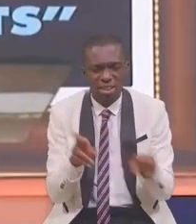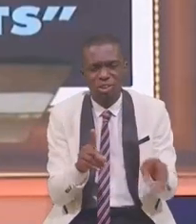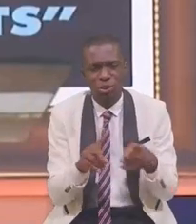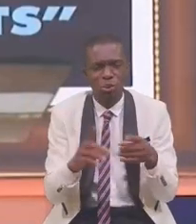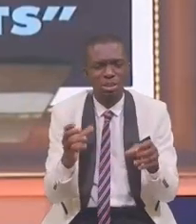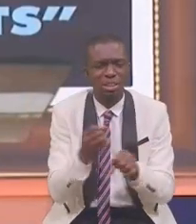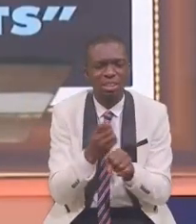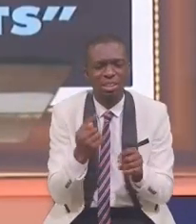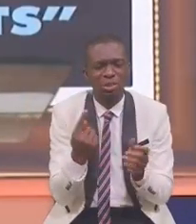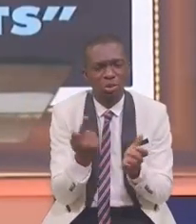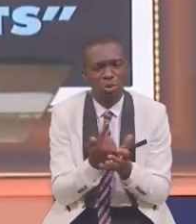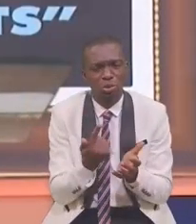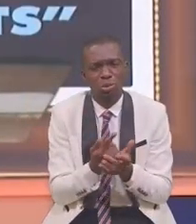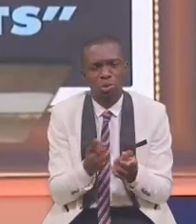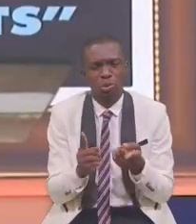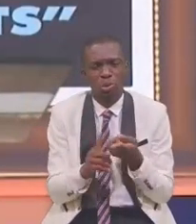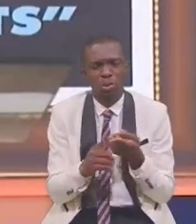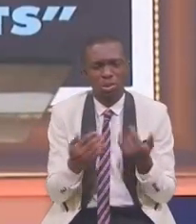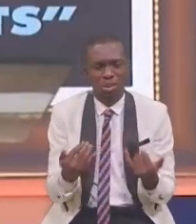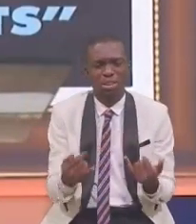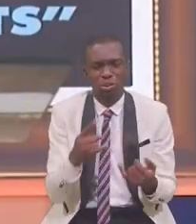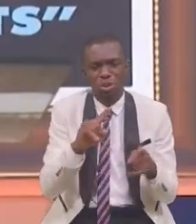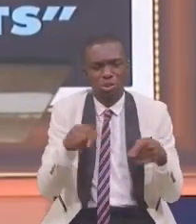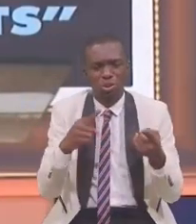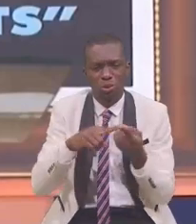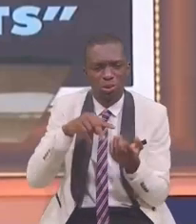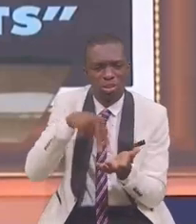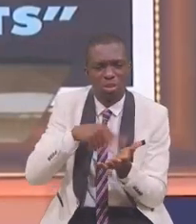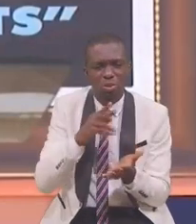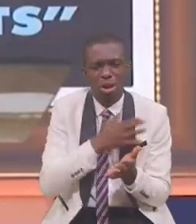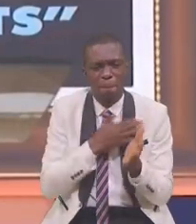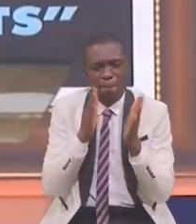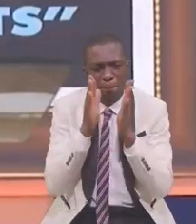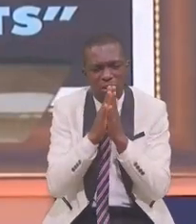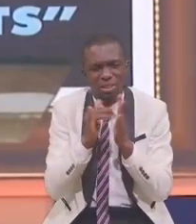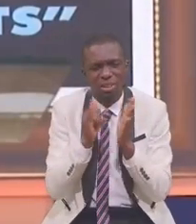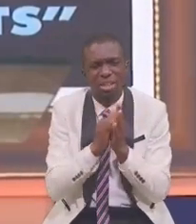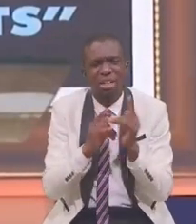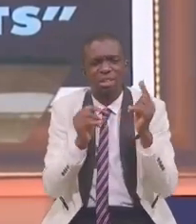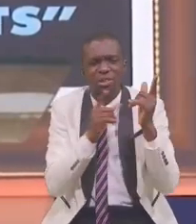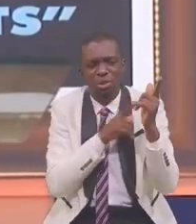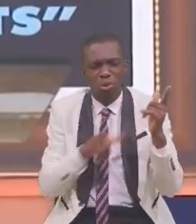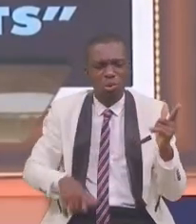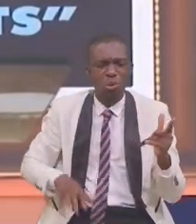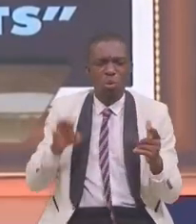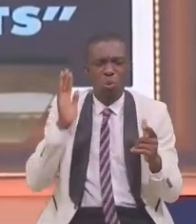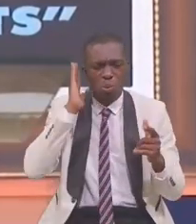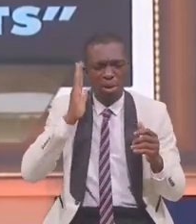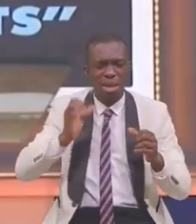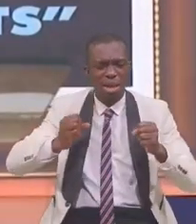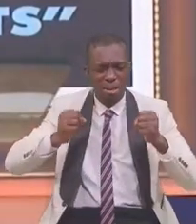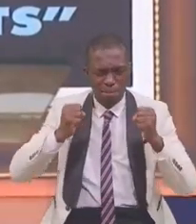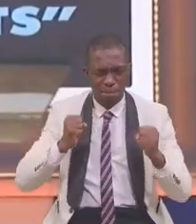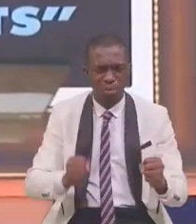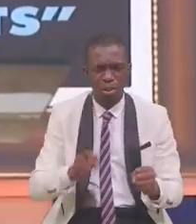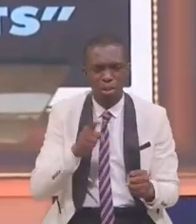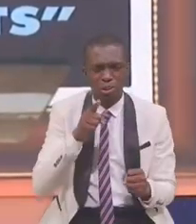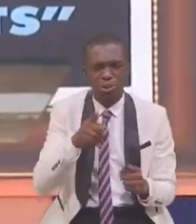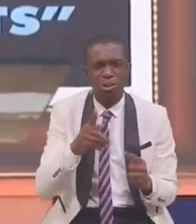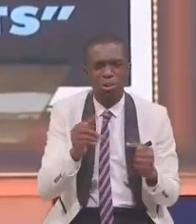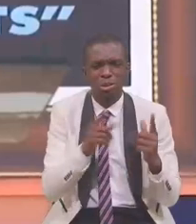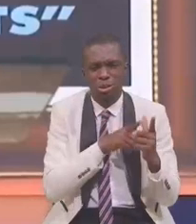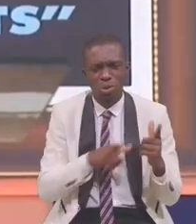soir, vous allez vous lever, vous allez prier que le Seigneur vous dynamise, vous fortifie, que tout ce que nous avons entendu,